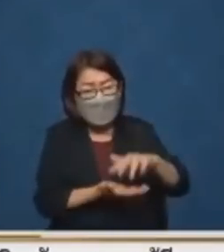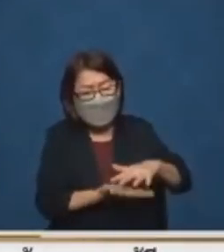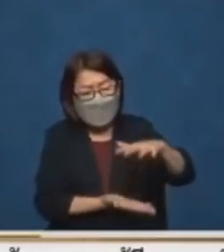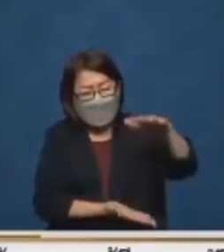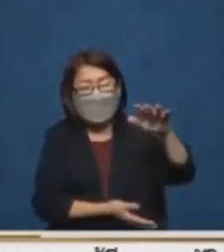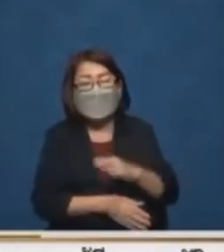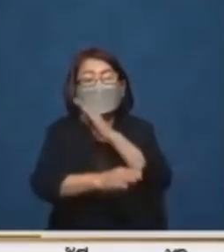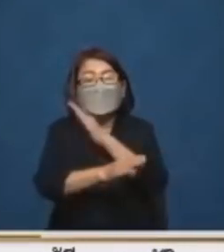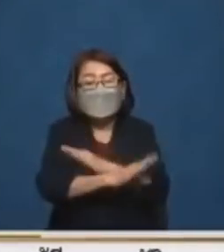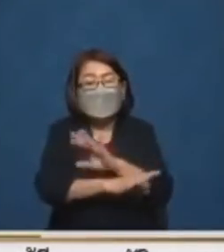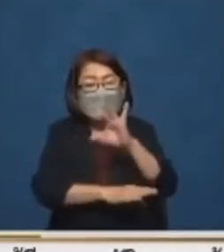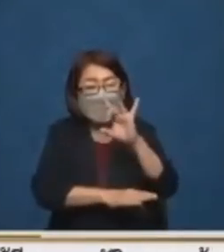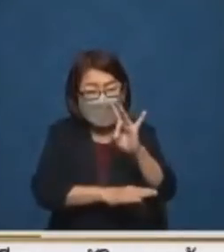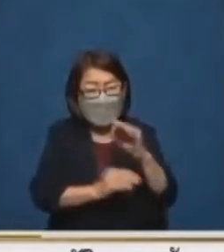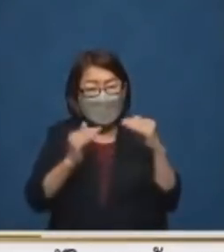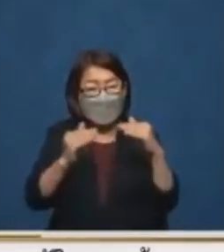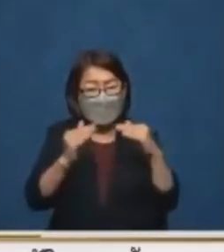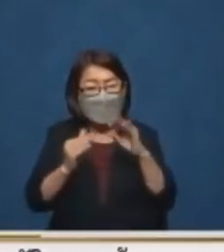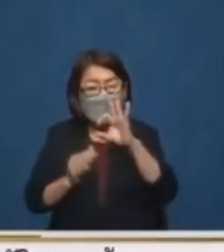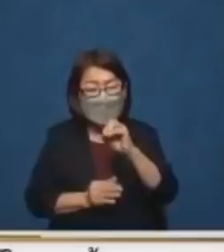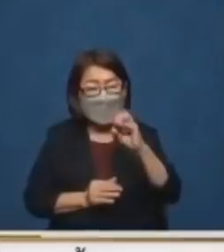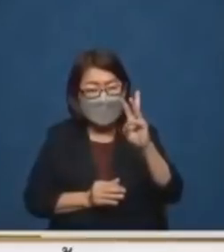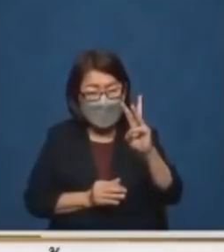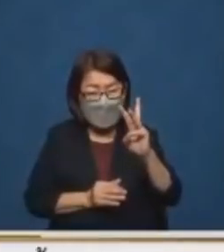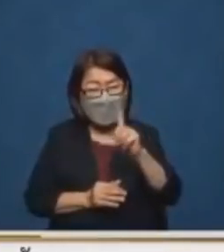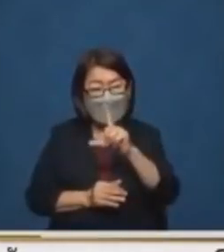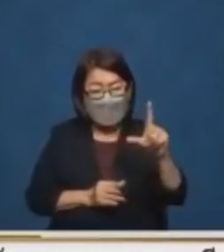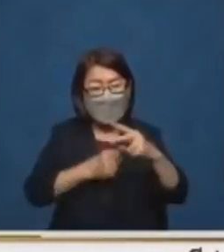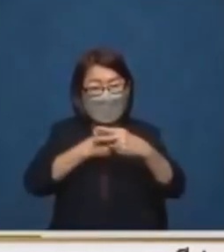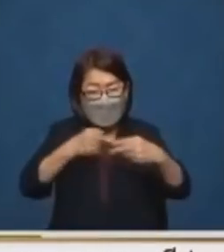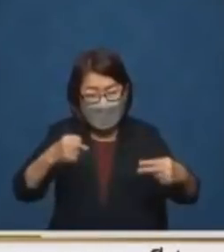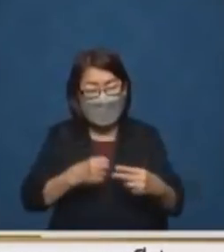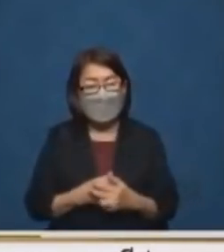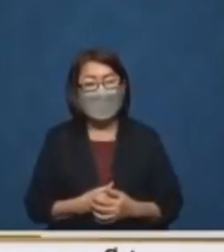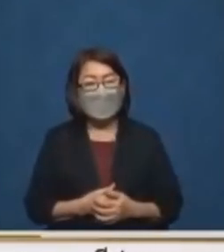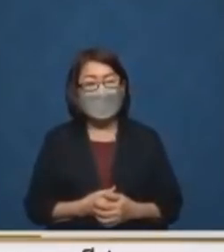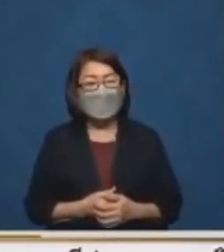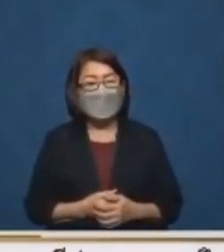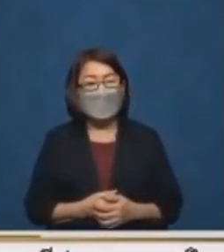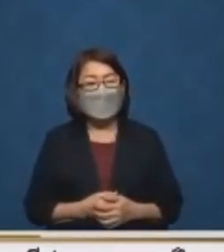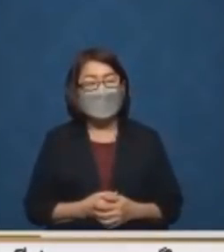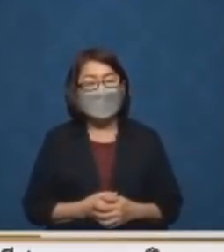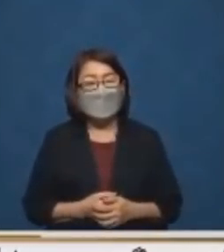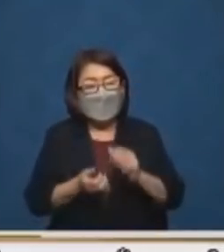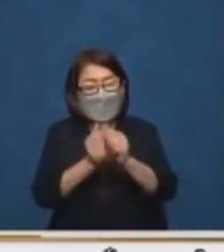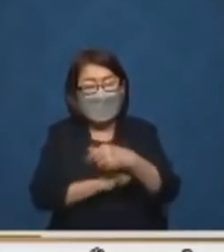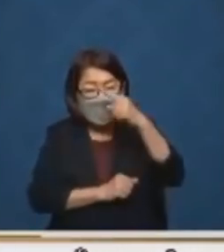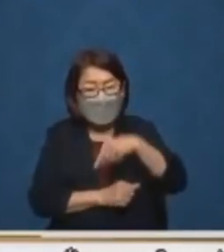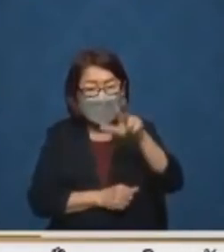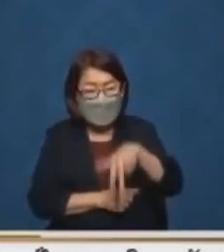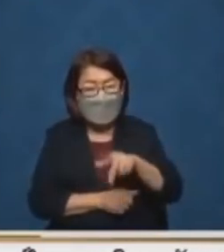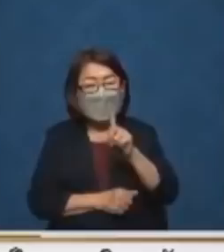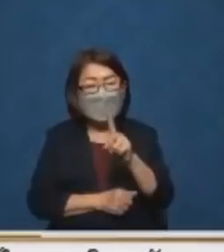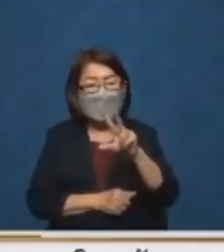12 8 96ผลต่ราคา 96 ล้านเหลีนสะรฐ คิเปเงินไย 3,13